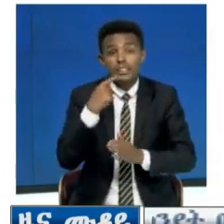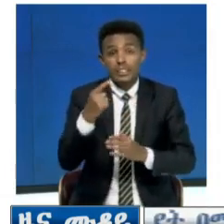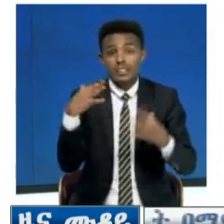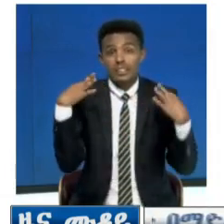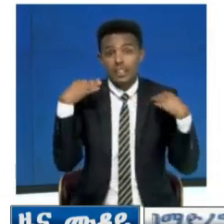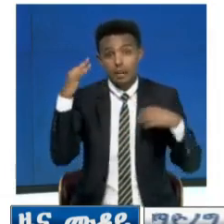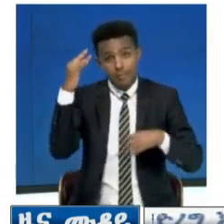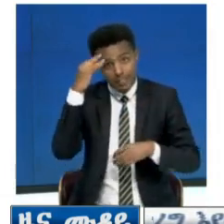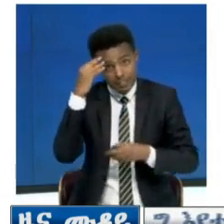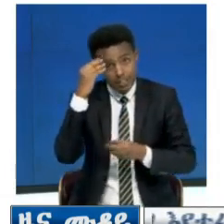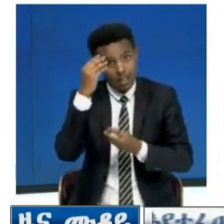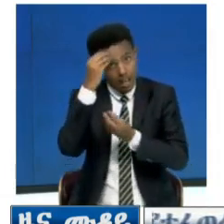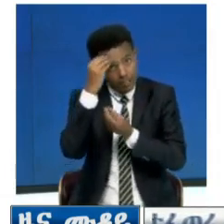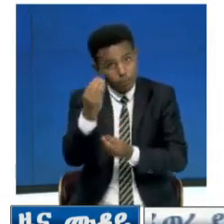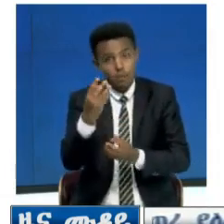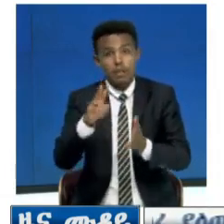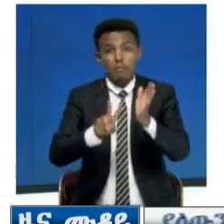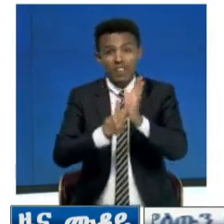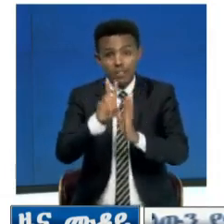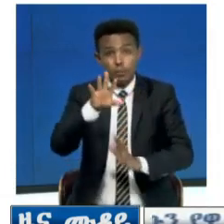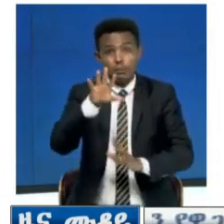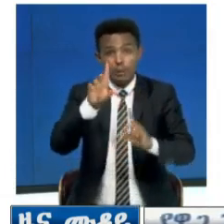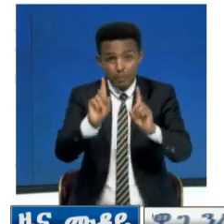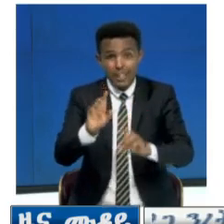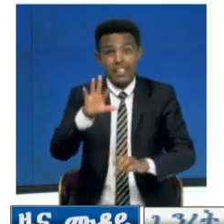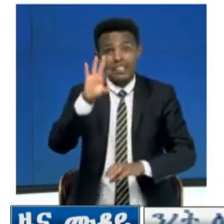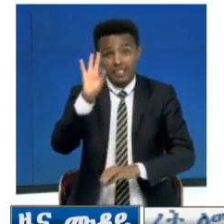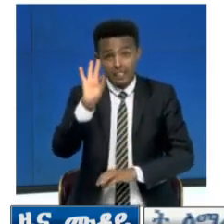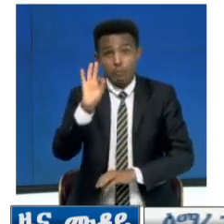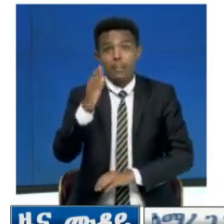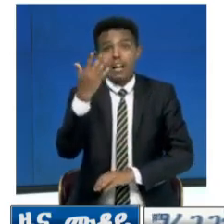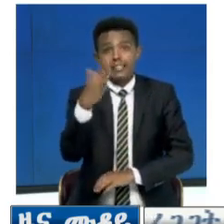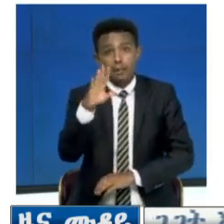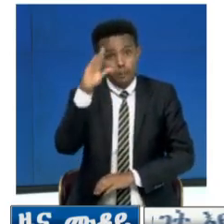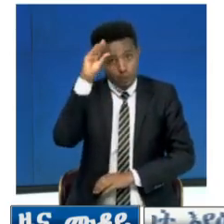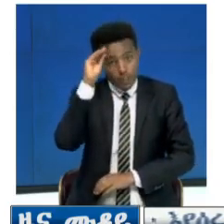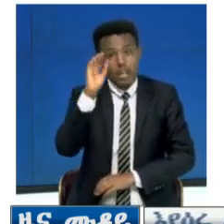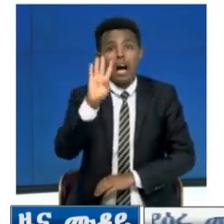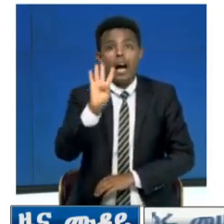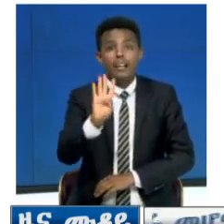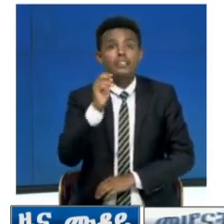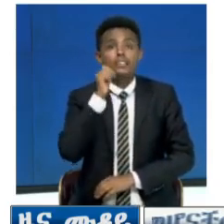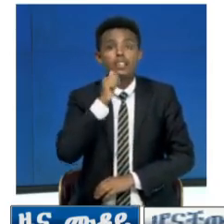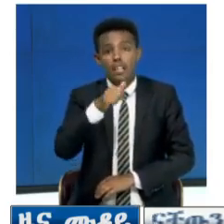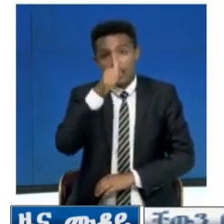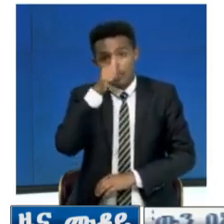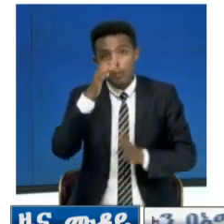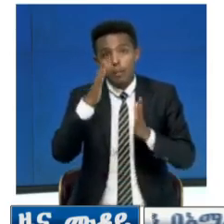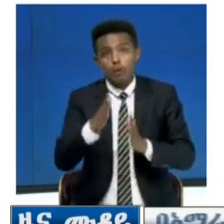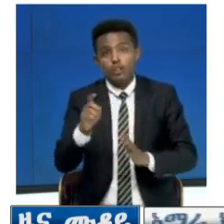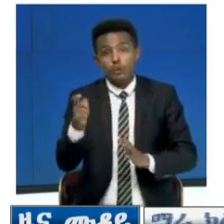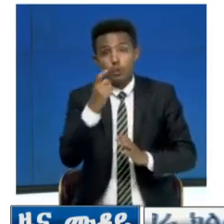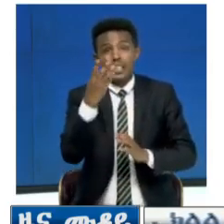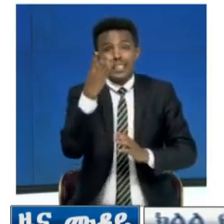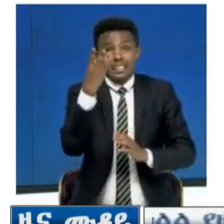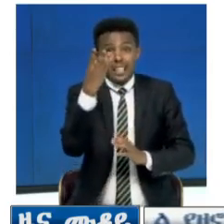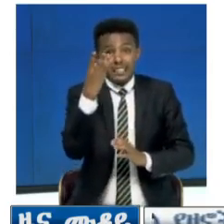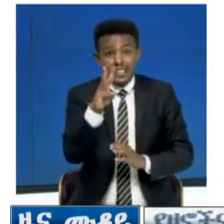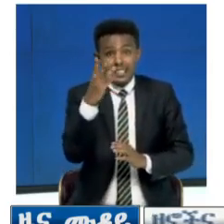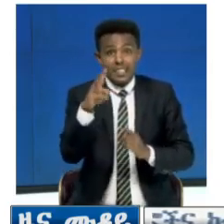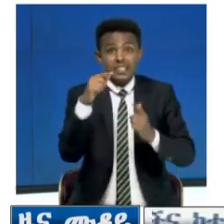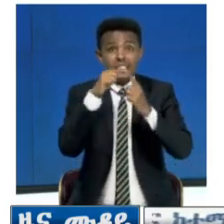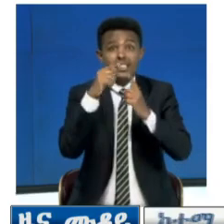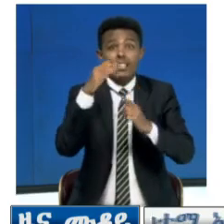አስታውቋል። ቫይረሱ በመርመራ የተገኘባቸው ሰዎች 15 ወንድና 4 ሴት ኢትዮጵያውያን ሲሆኑ ከ16 እስከ 55 ዓመት